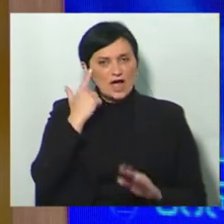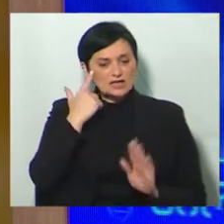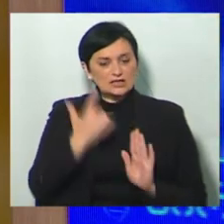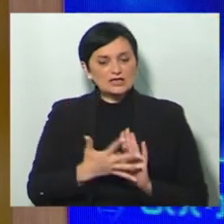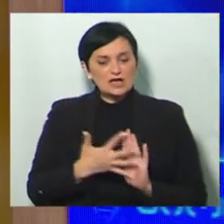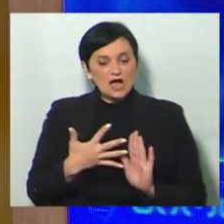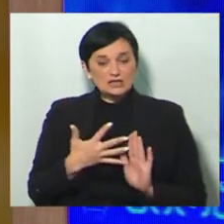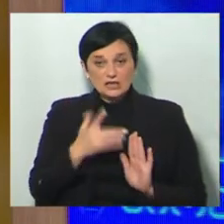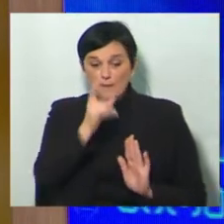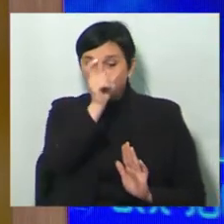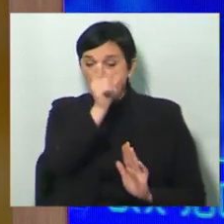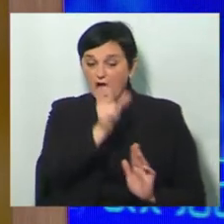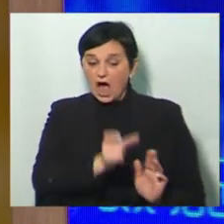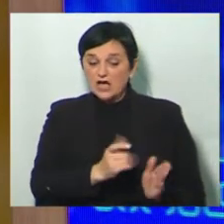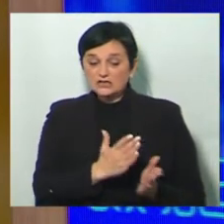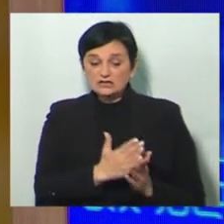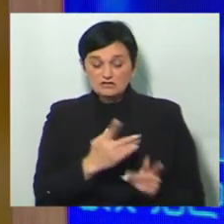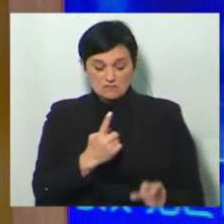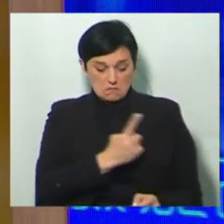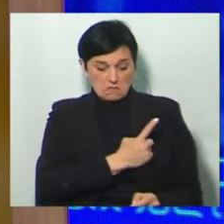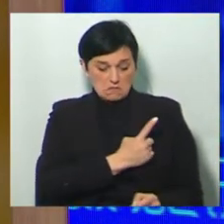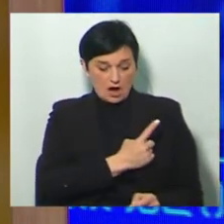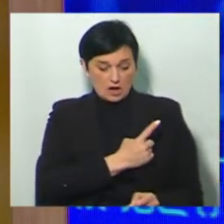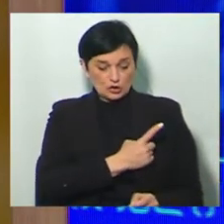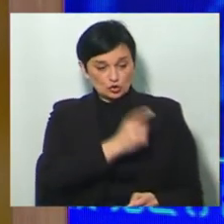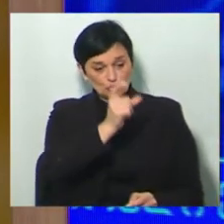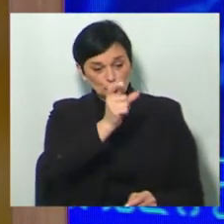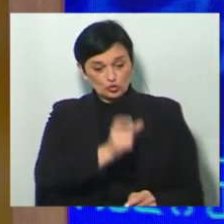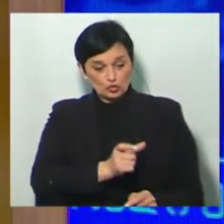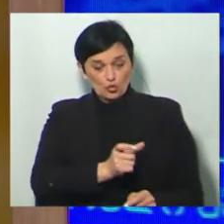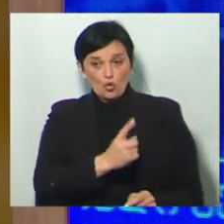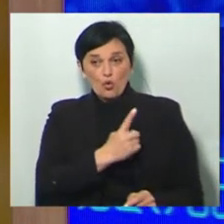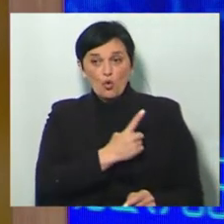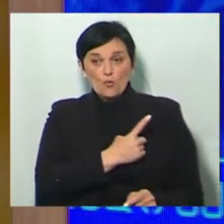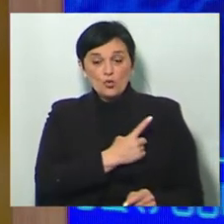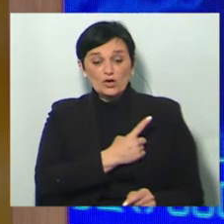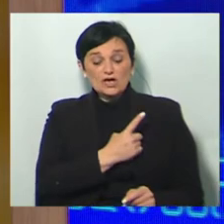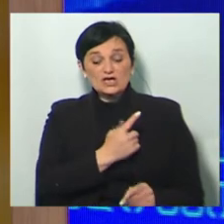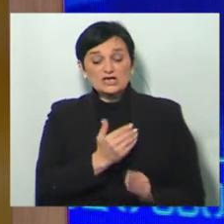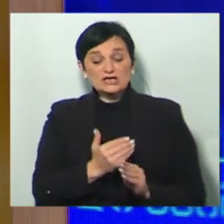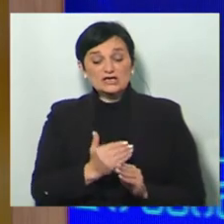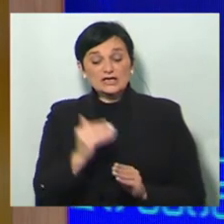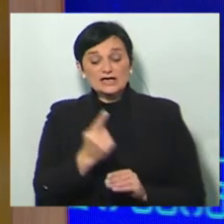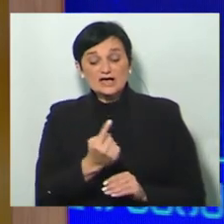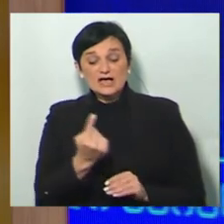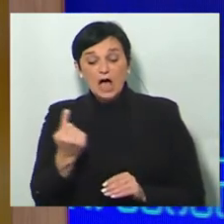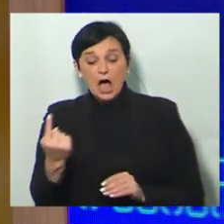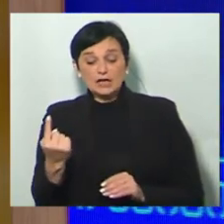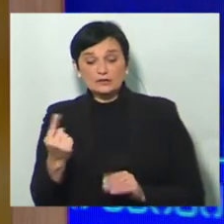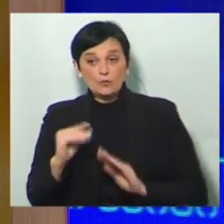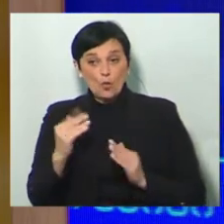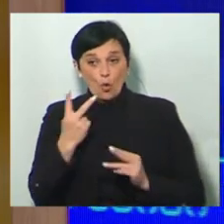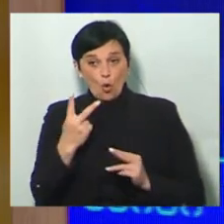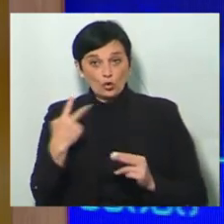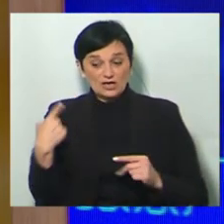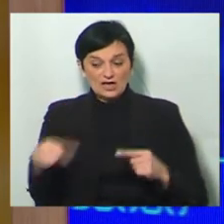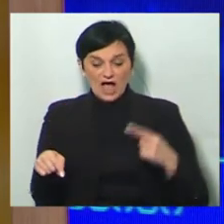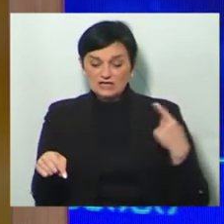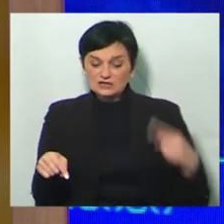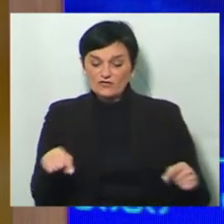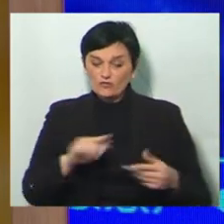როდესაც ადამიანი არის მარტო და ადამიანი არის განმარტოებული, შევთანხმდით, რომ ეს ორი